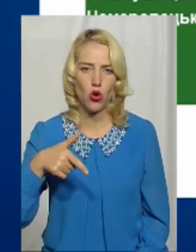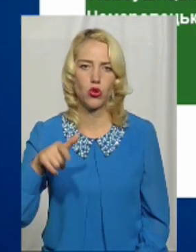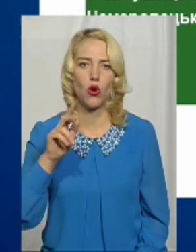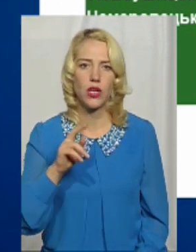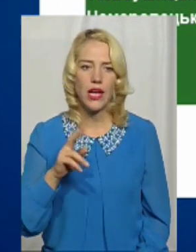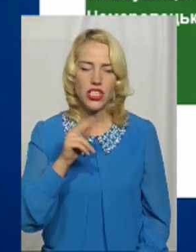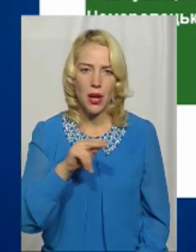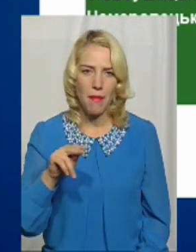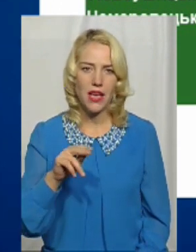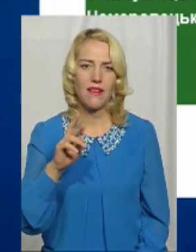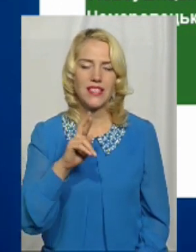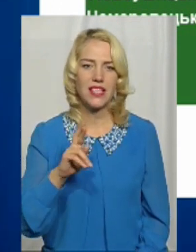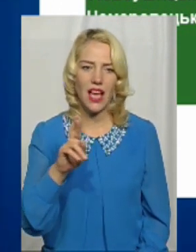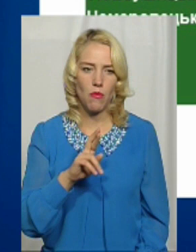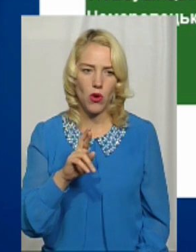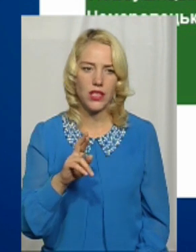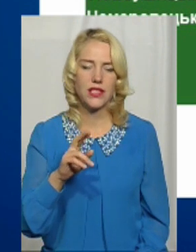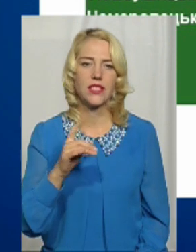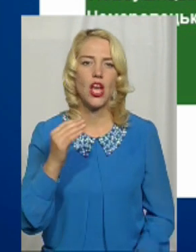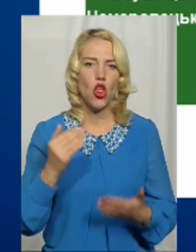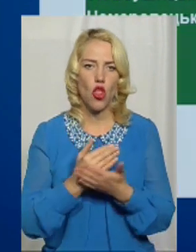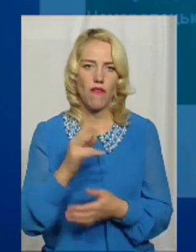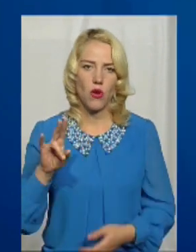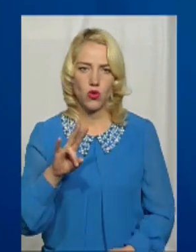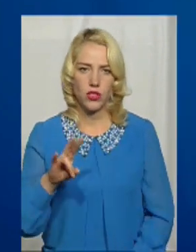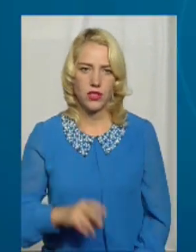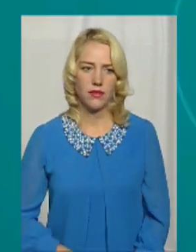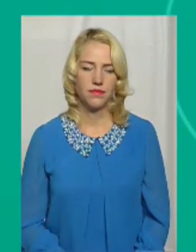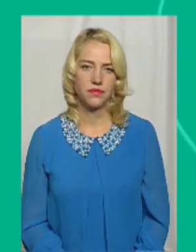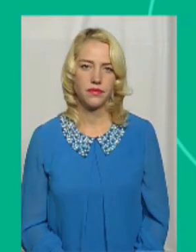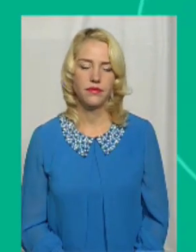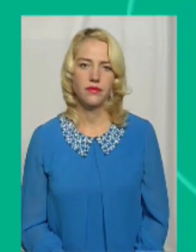Віньківцях, Деражні, Летичеві, Дунаєвцях та Новій Ушиці.